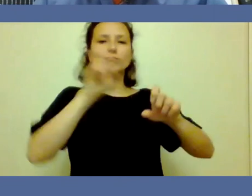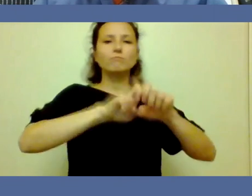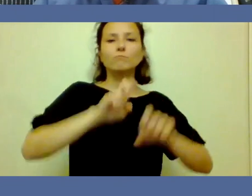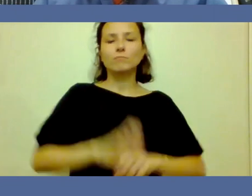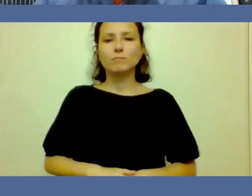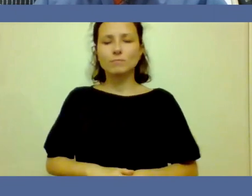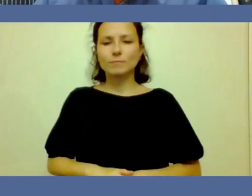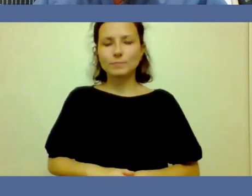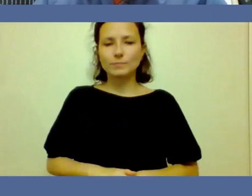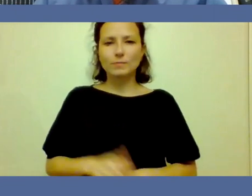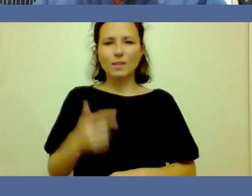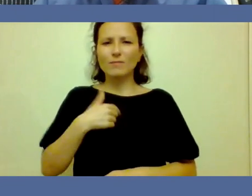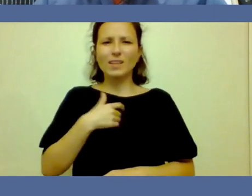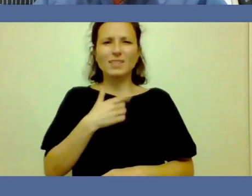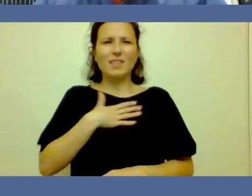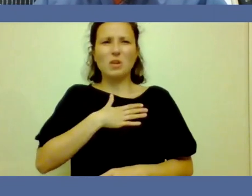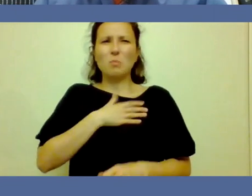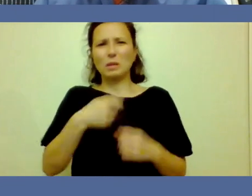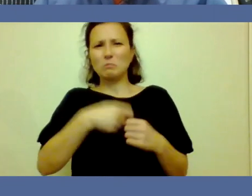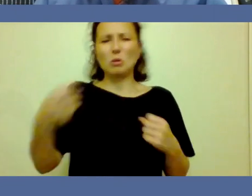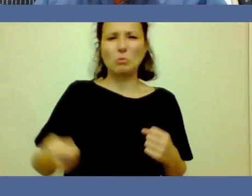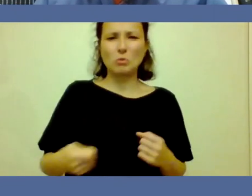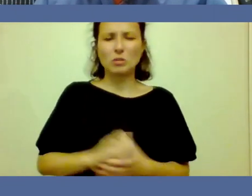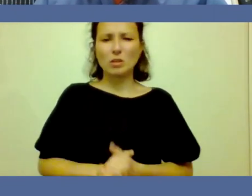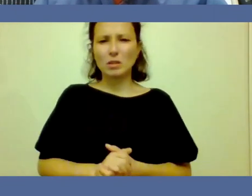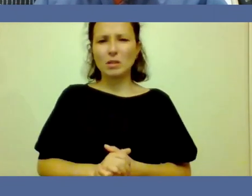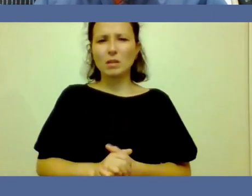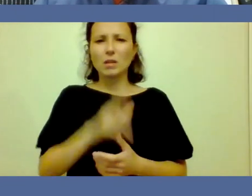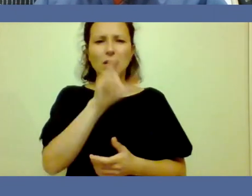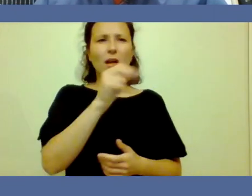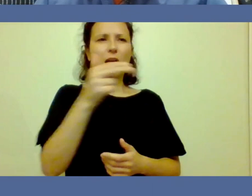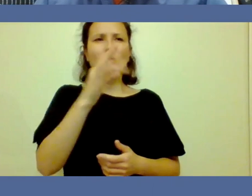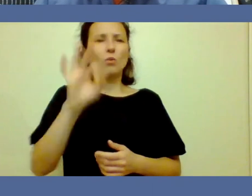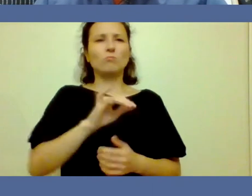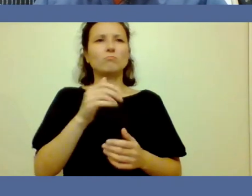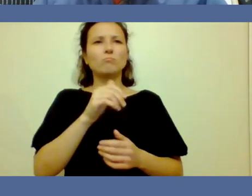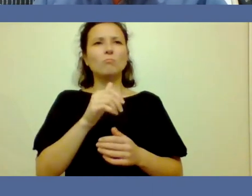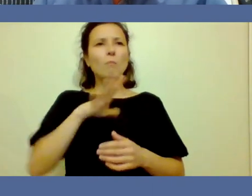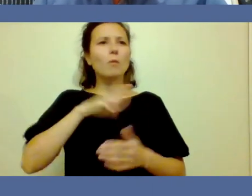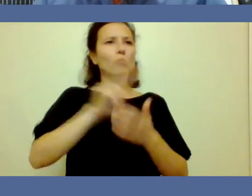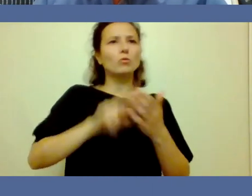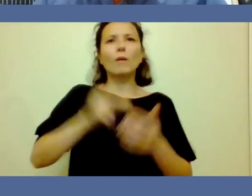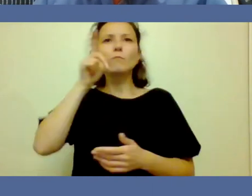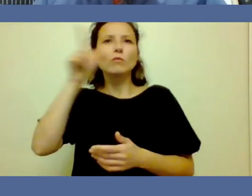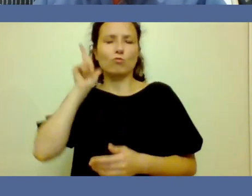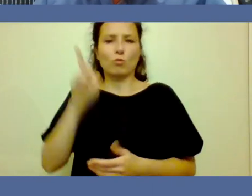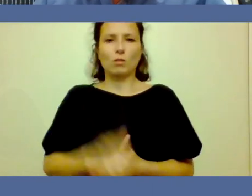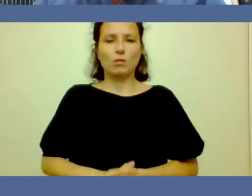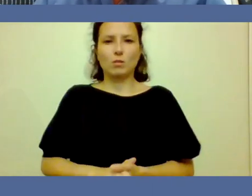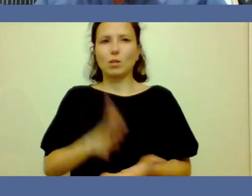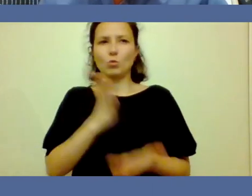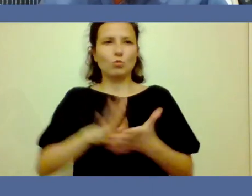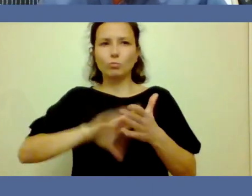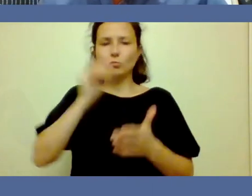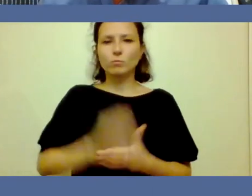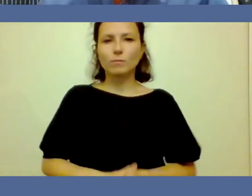tak przedłużać. W sensie to jest tak, że Kańtoch czytałam przedwczoraj, tak? Nie wiem, jak to się stało, że nie